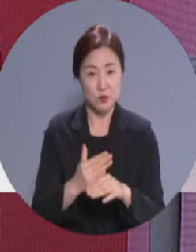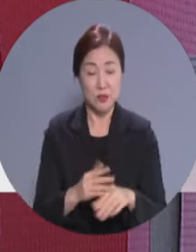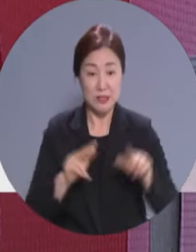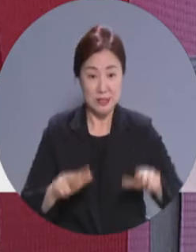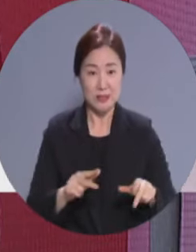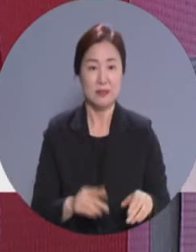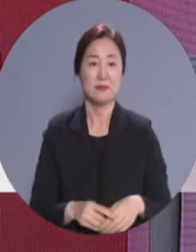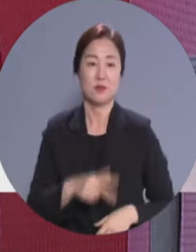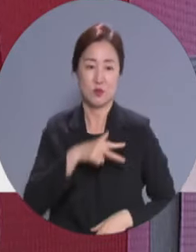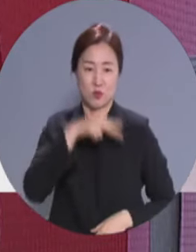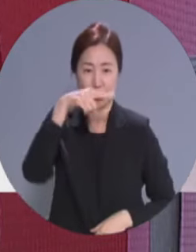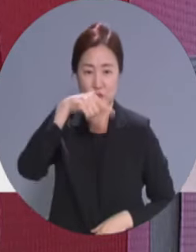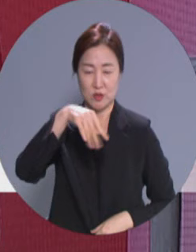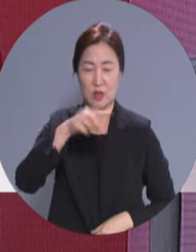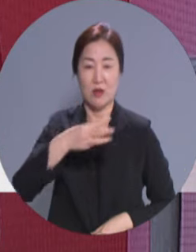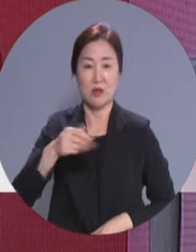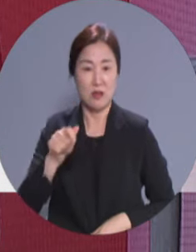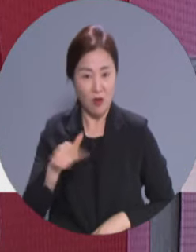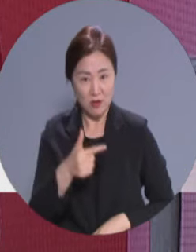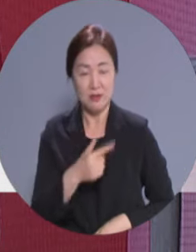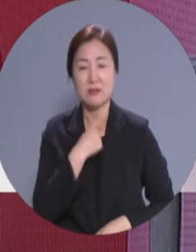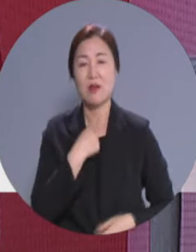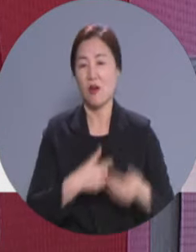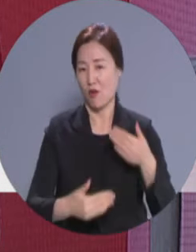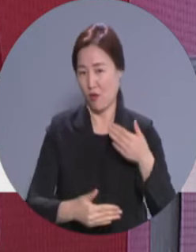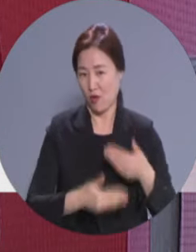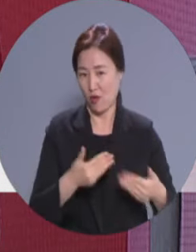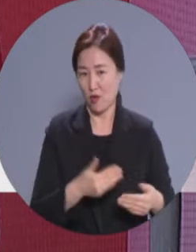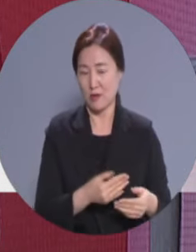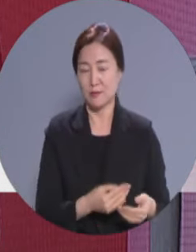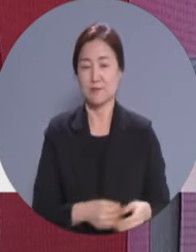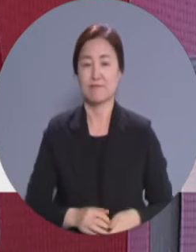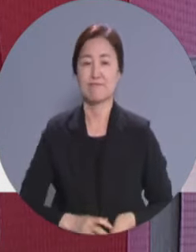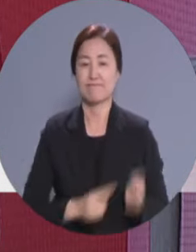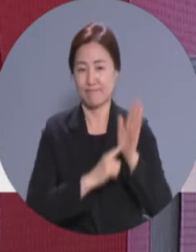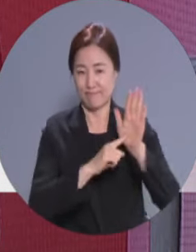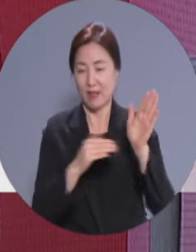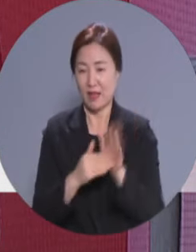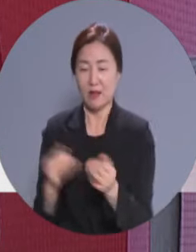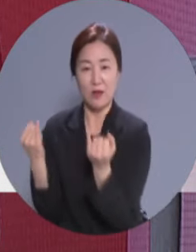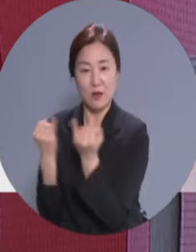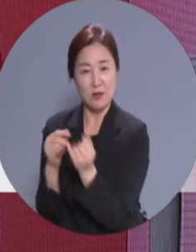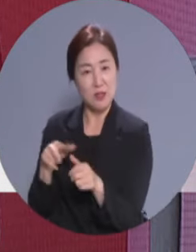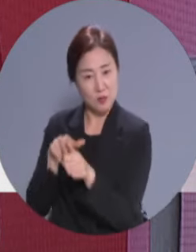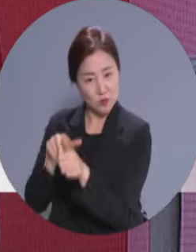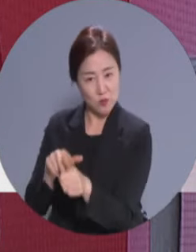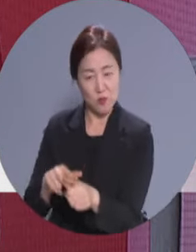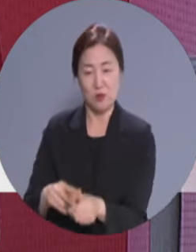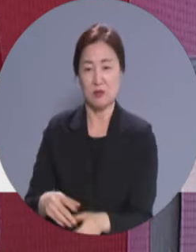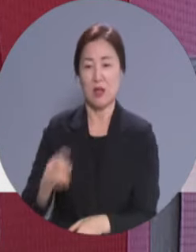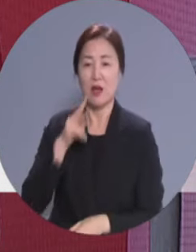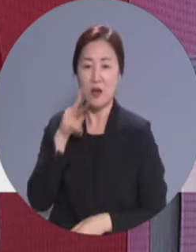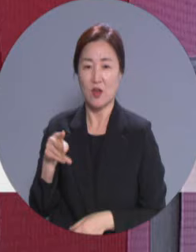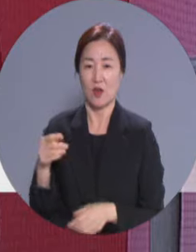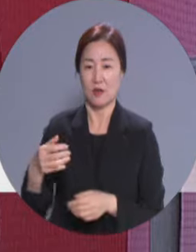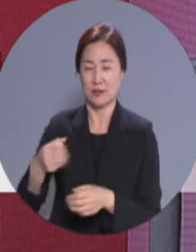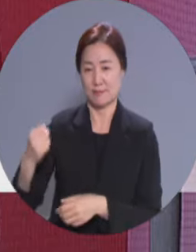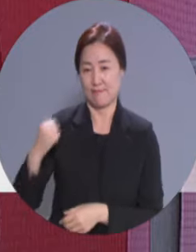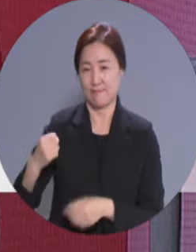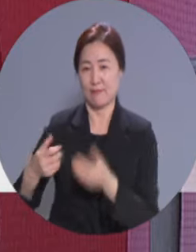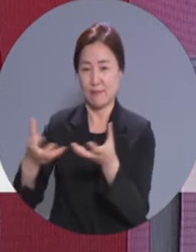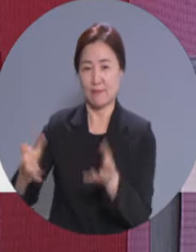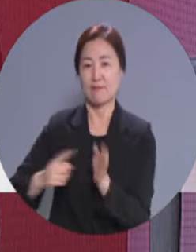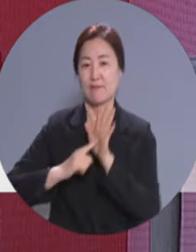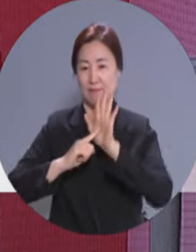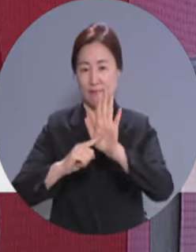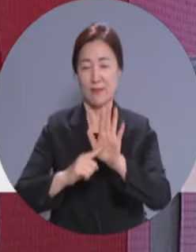후보는 다양한 정치 경험을, 여성 후보인 박정숙 후보는 집권 여당의 강점을 내세우며 표심을 공략하고